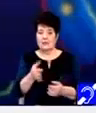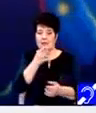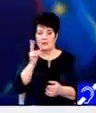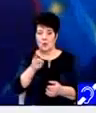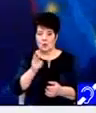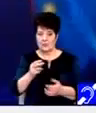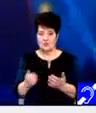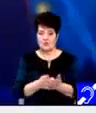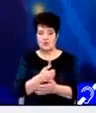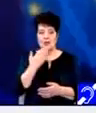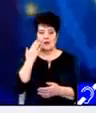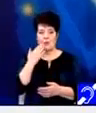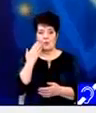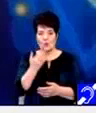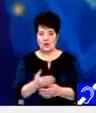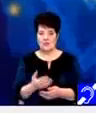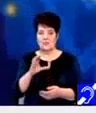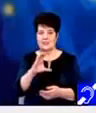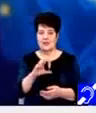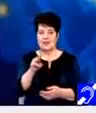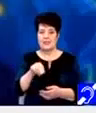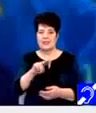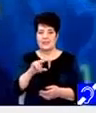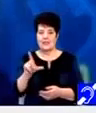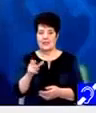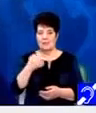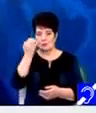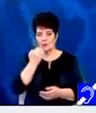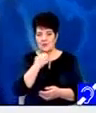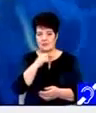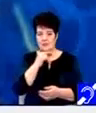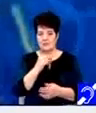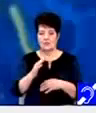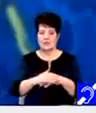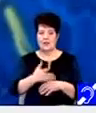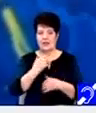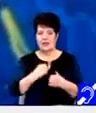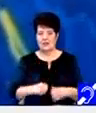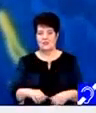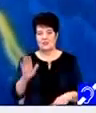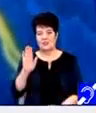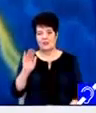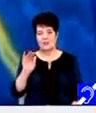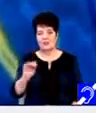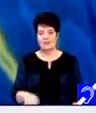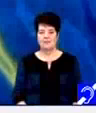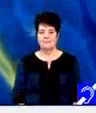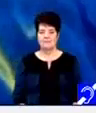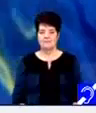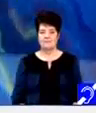nu ratați știrile de la București. Eu sunt Stella Dănilă și vă mulțumesc pentru atenție. O seară liniștită vă doresc. La revedere!